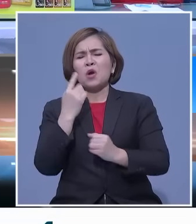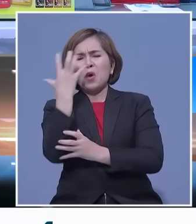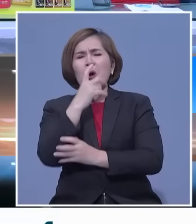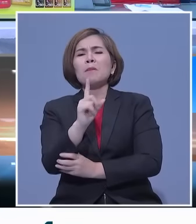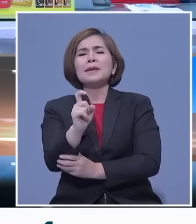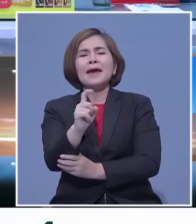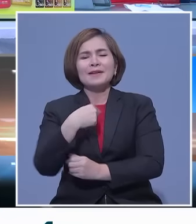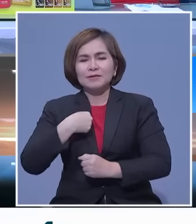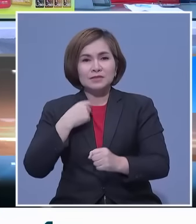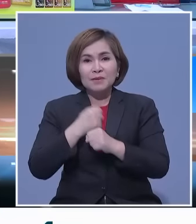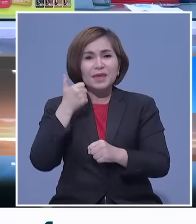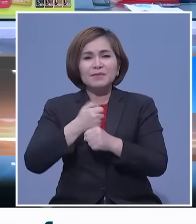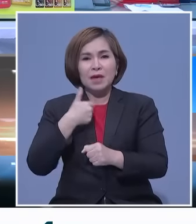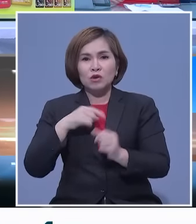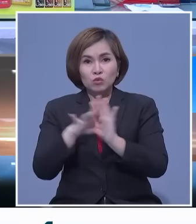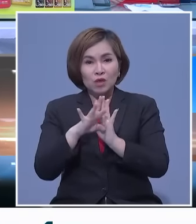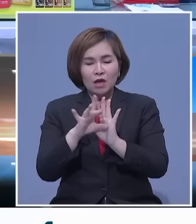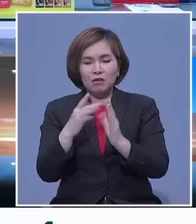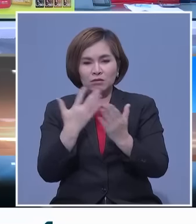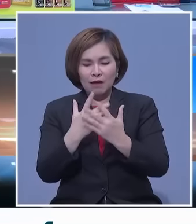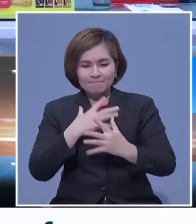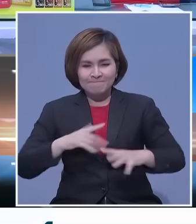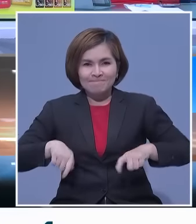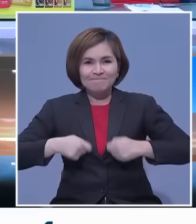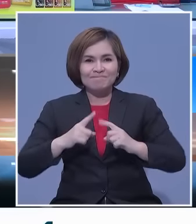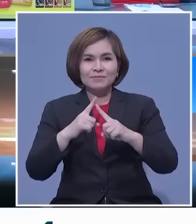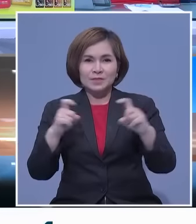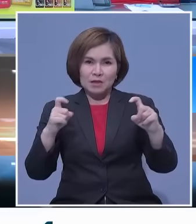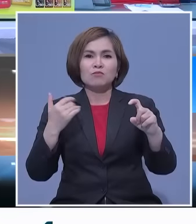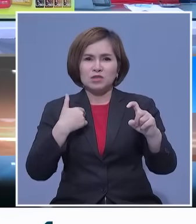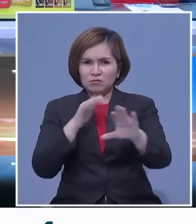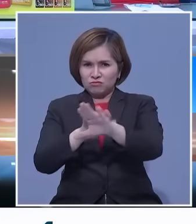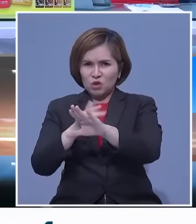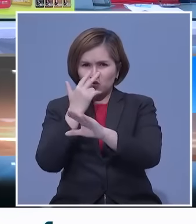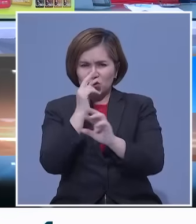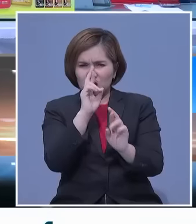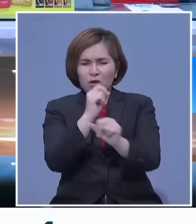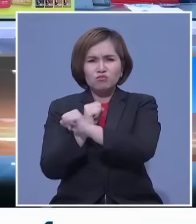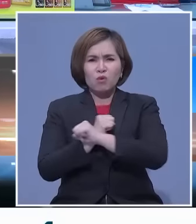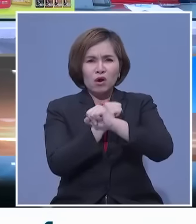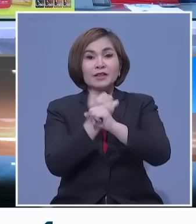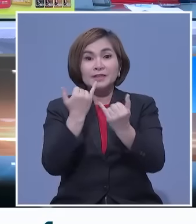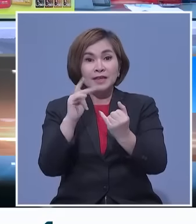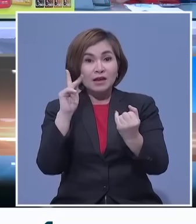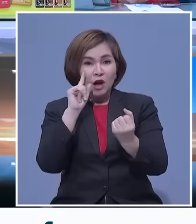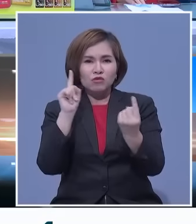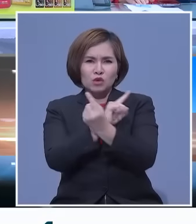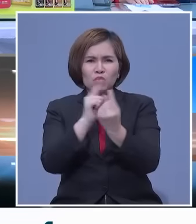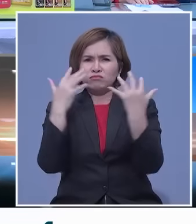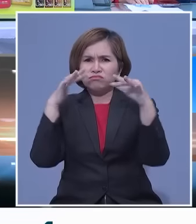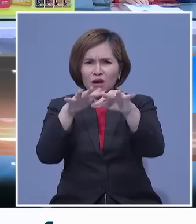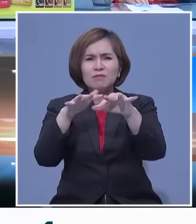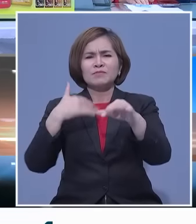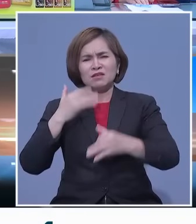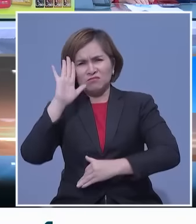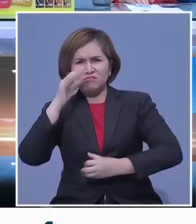แต่ว่าสุดท้ายหมดเงินกับเรื่องแบบเนี้ยอือก็ระวังกันค่ะครับแน่นอนว่าหลังจากตกเป็นข่าวเนี่ยนะฮะก็มีคนออก